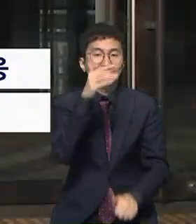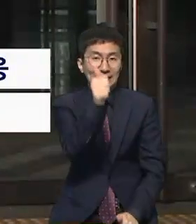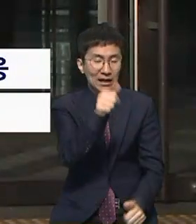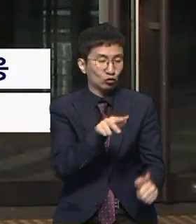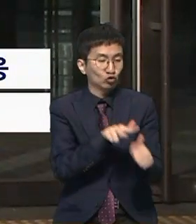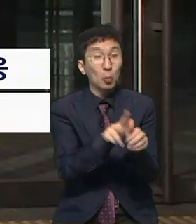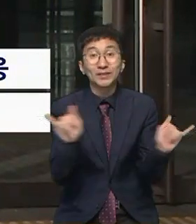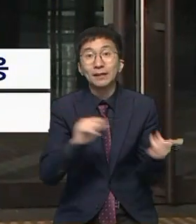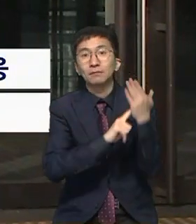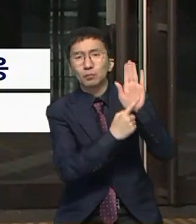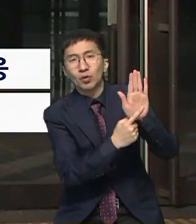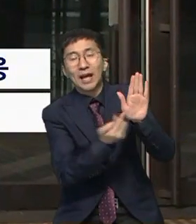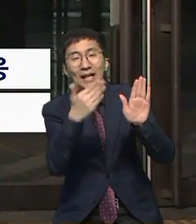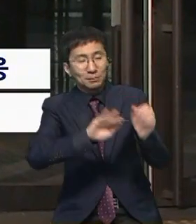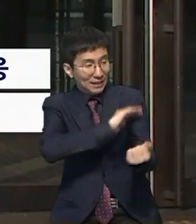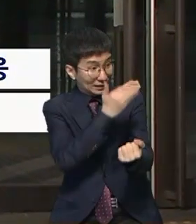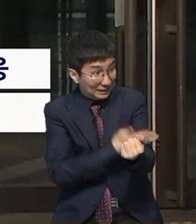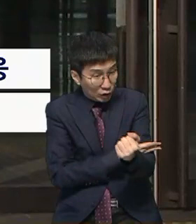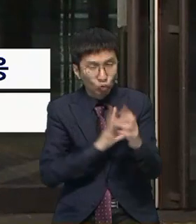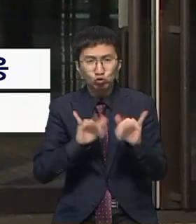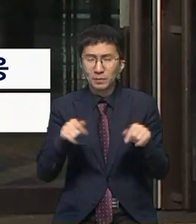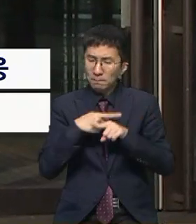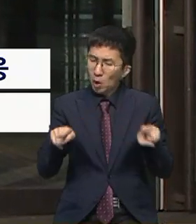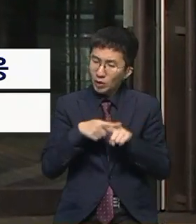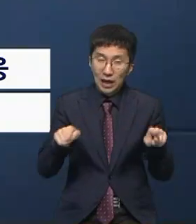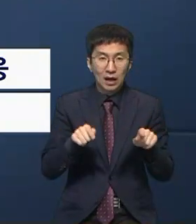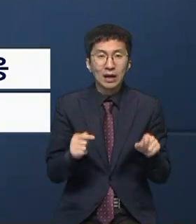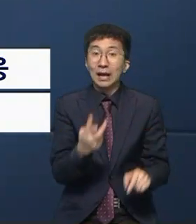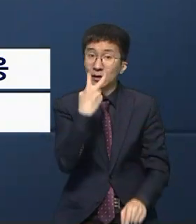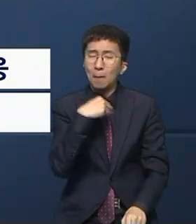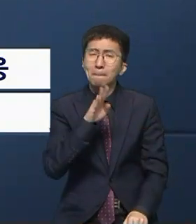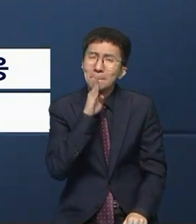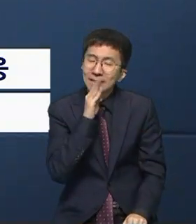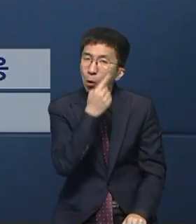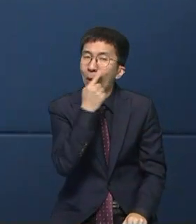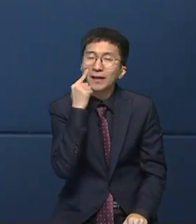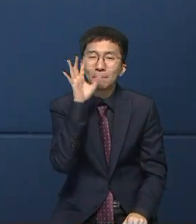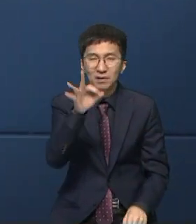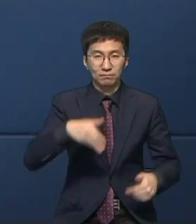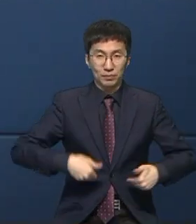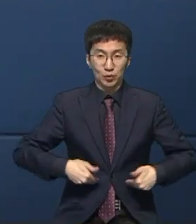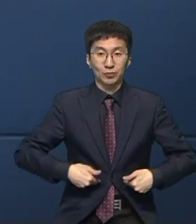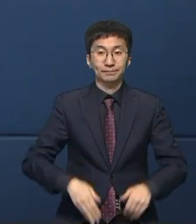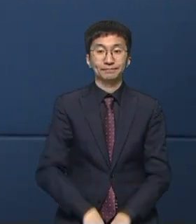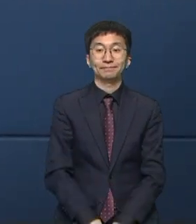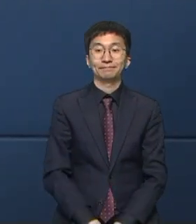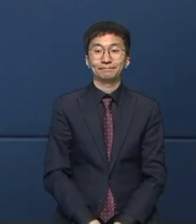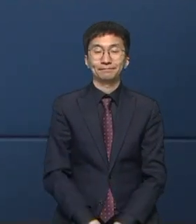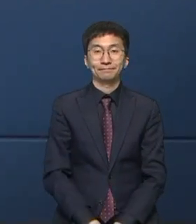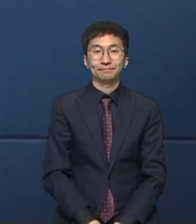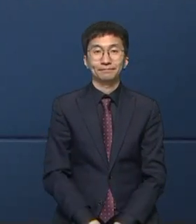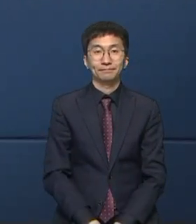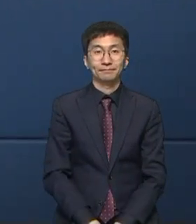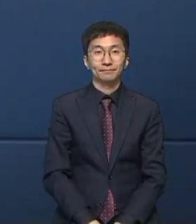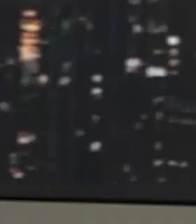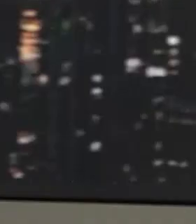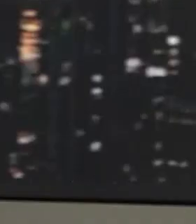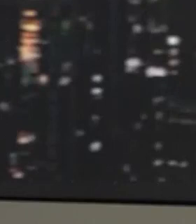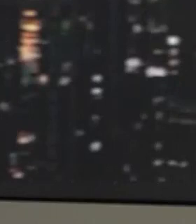국민 눈높이에 맞는 검증이 병영 겪는 지 의문이라는 지적이 많습니다 sbs 파 광경입니다